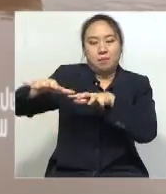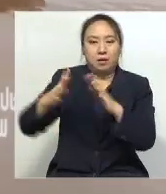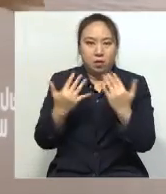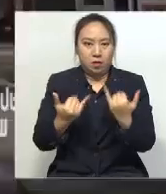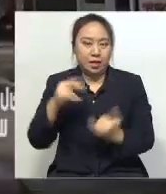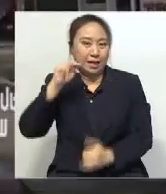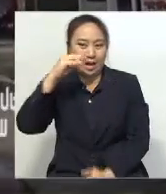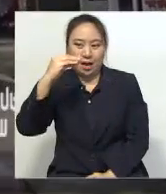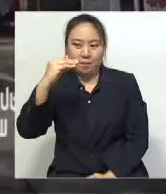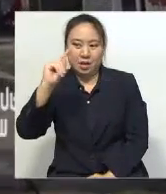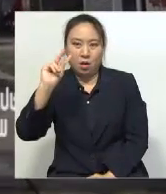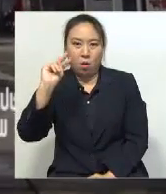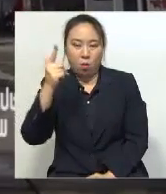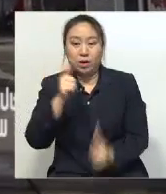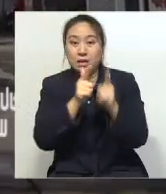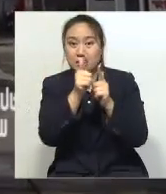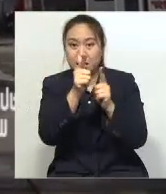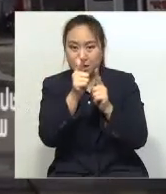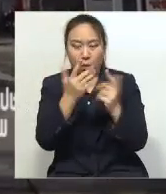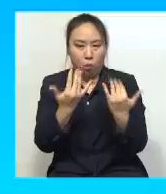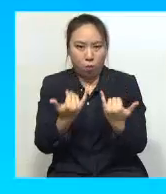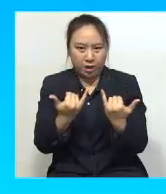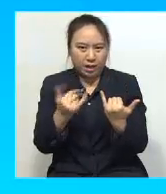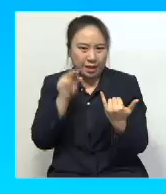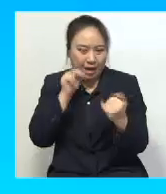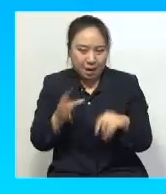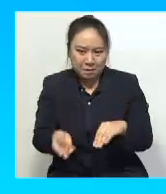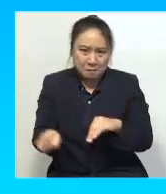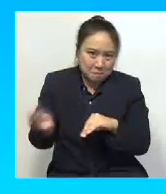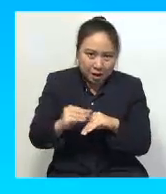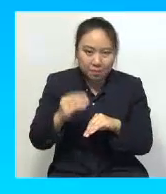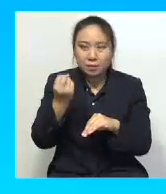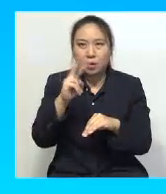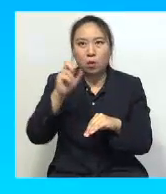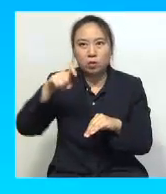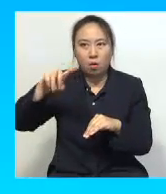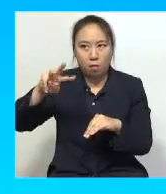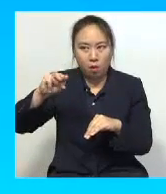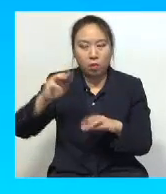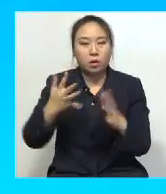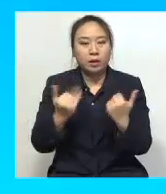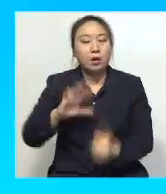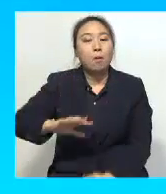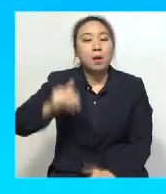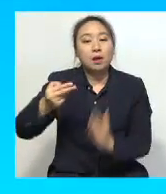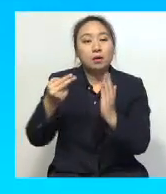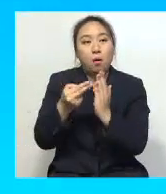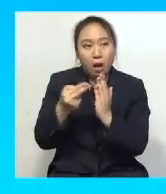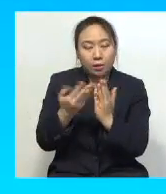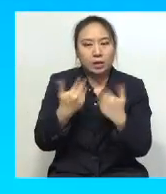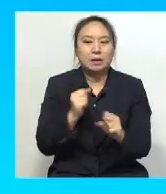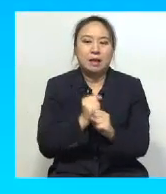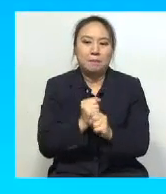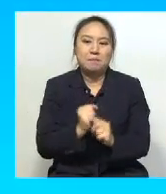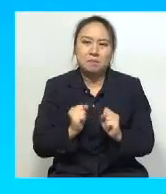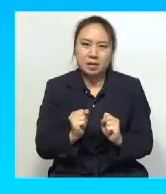ตอนนือคือสฐานิเชียงคารจงหัดเลย วันนี้นเพิ่มขึ้น 12 เจร Shift บาเมืองน้คายยังคงทำ